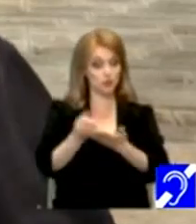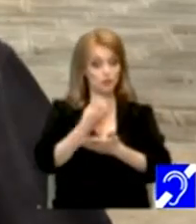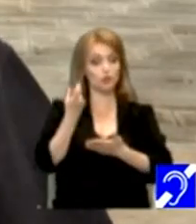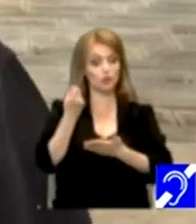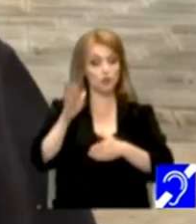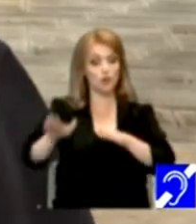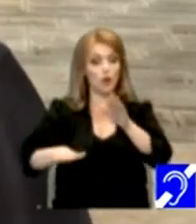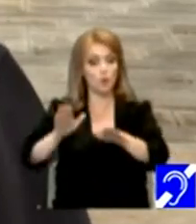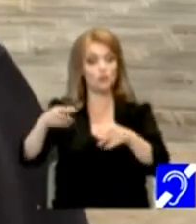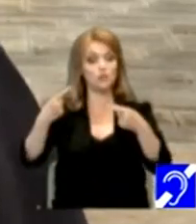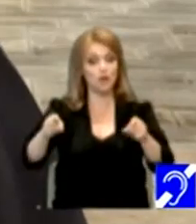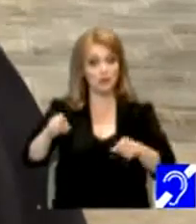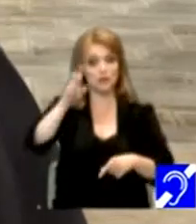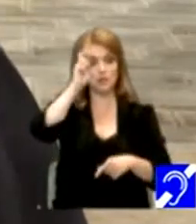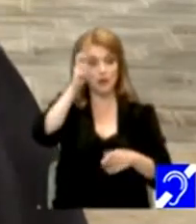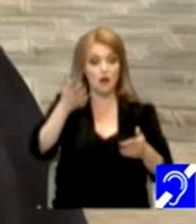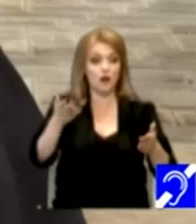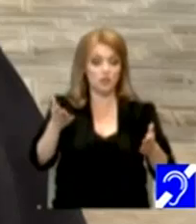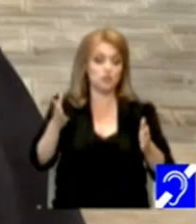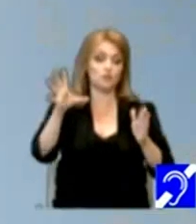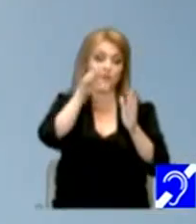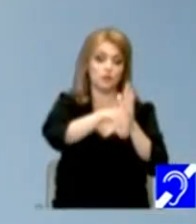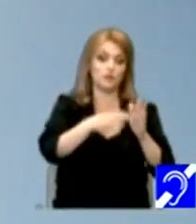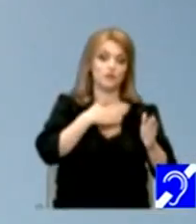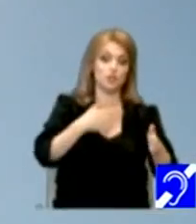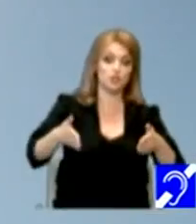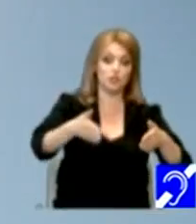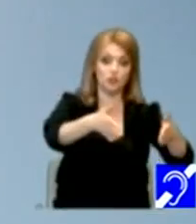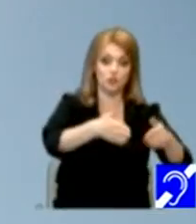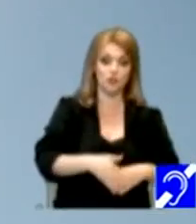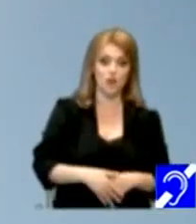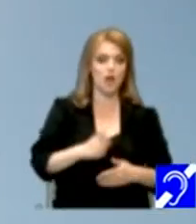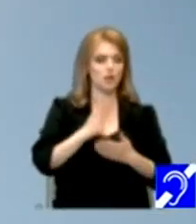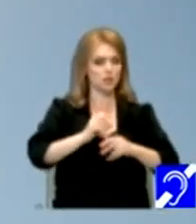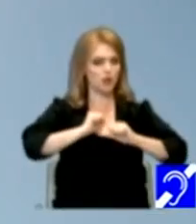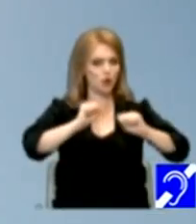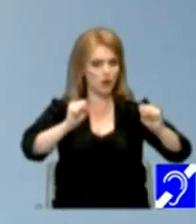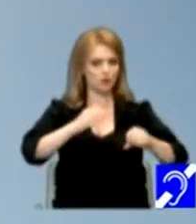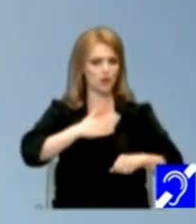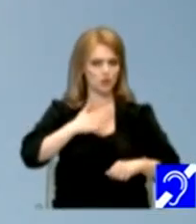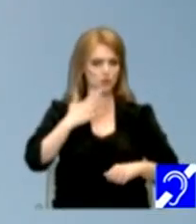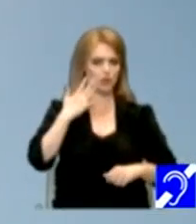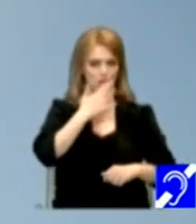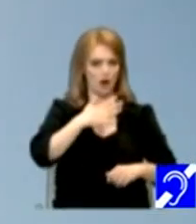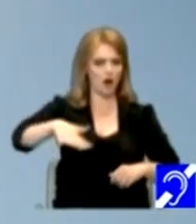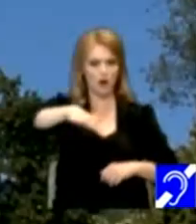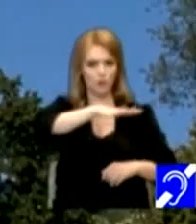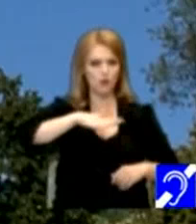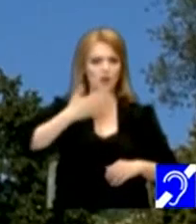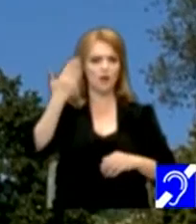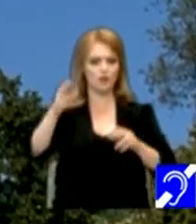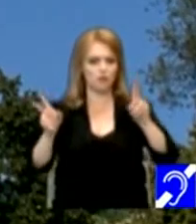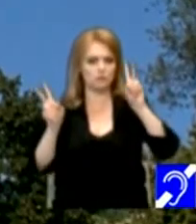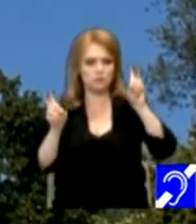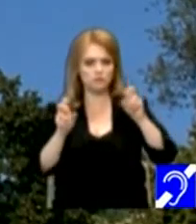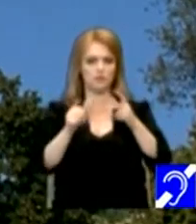alte țări, bineînțeles, o să adăugăm în traseul nostru. Deși este un erou al neamului, iar numele lui apare în toate manualele